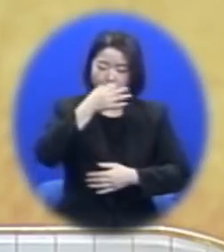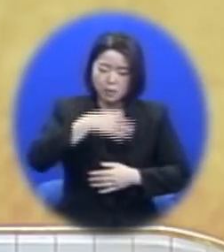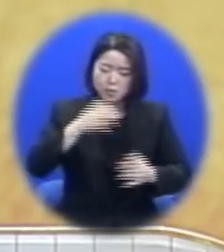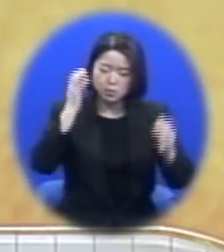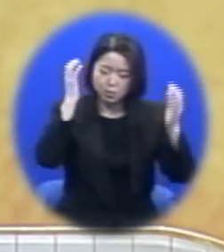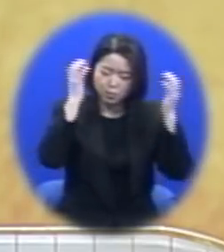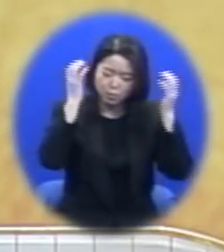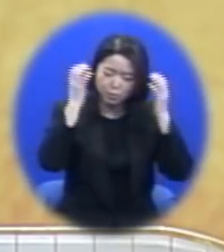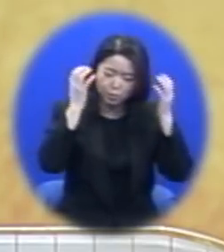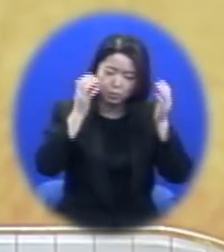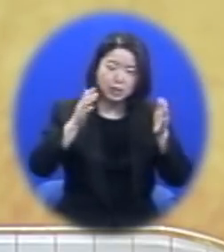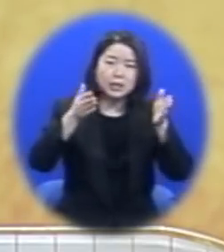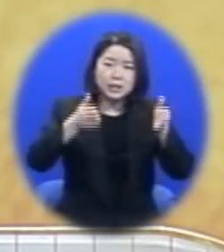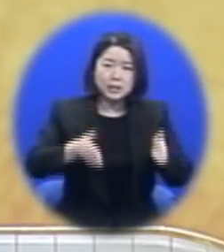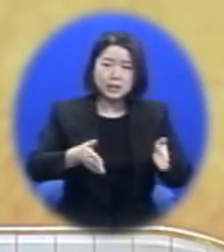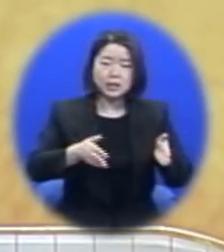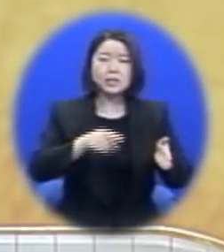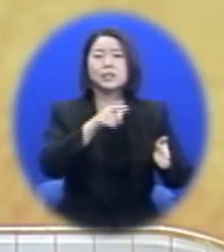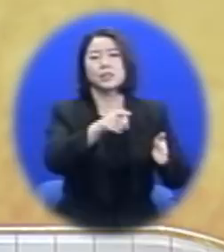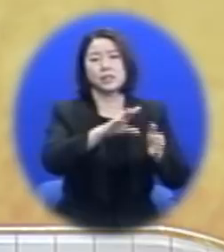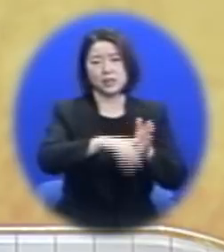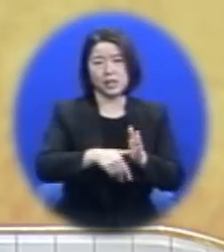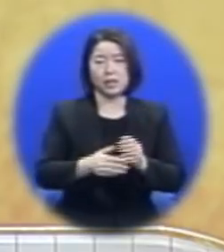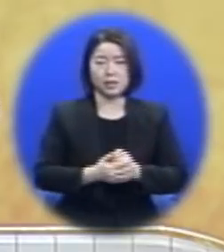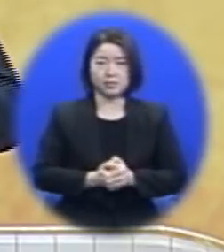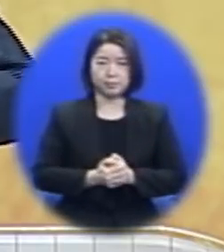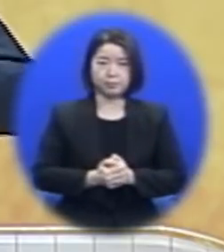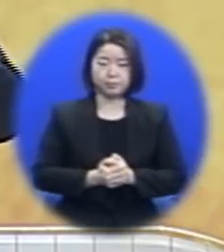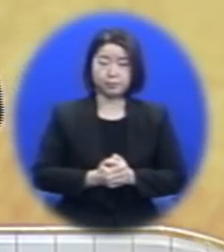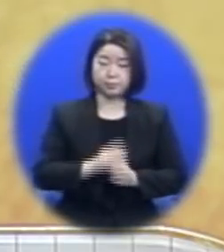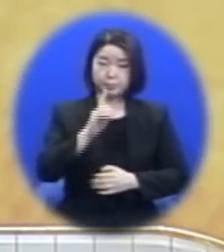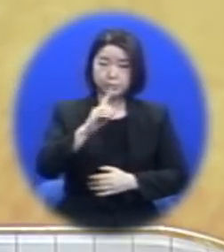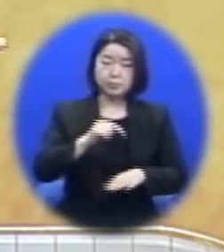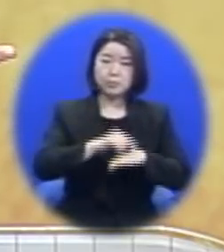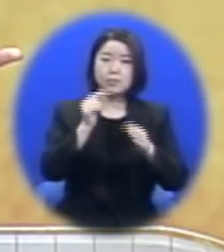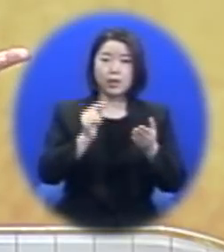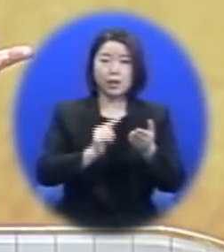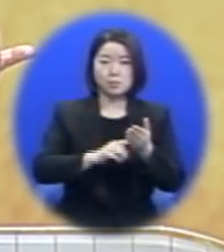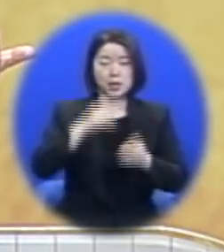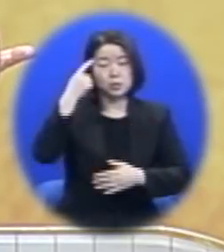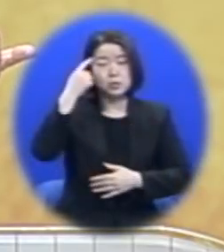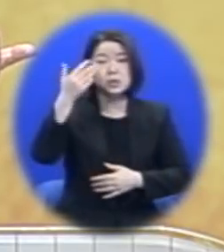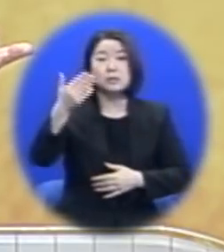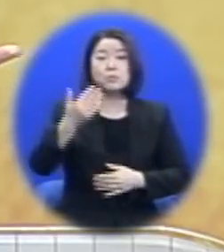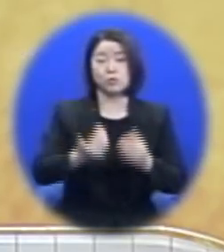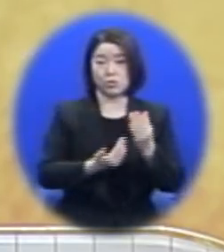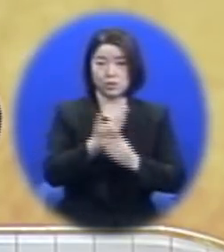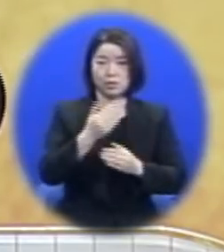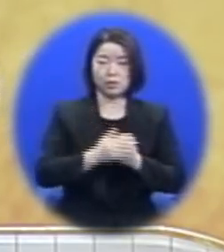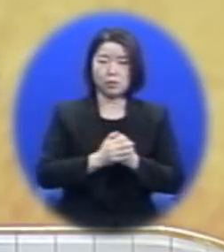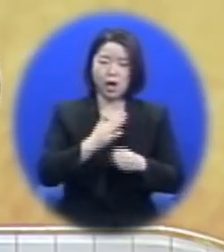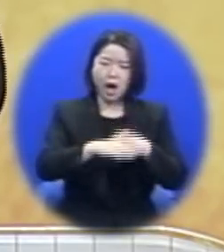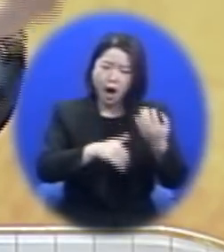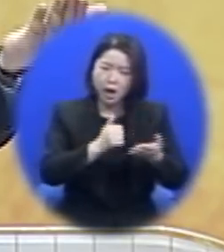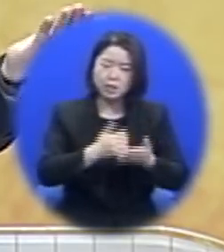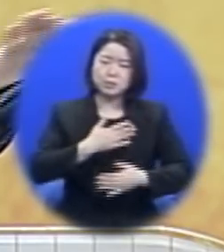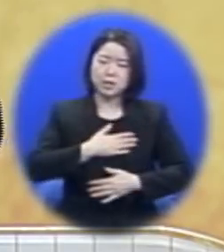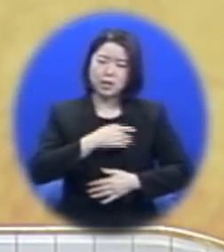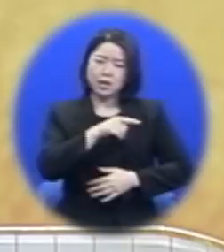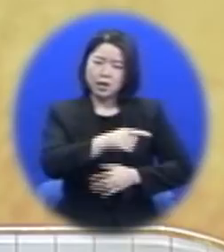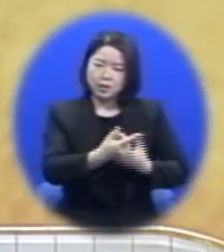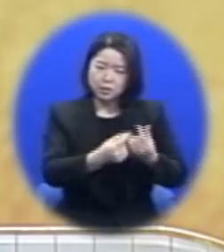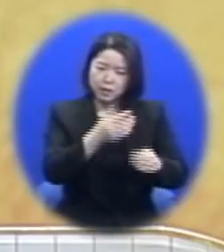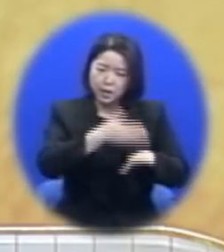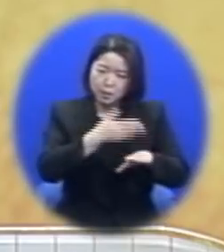그 기간이었습니다. 한 번은 마음속에 그런 질문이 생기더라고요. 하나님 그렇게 감사할